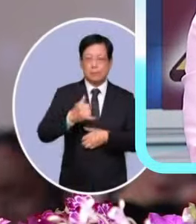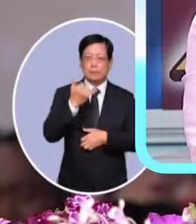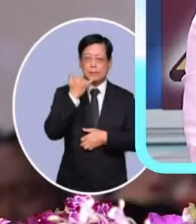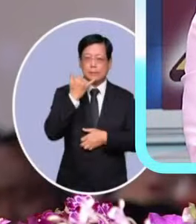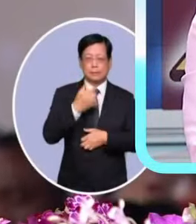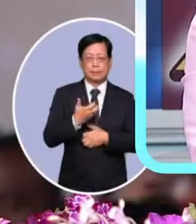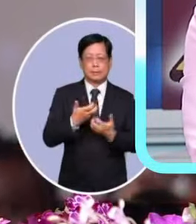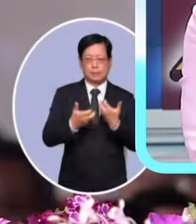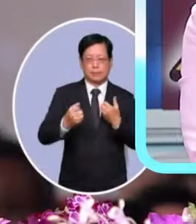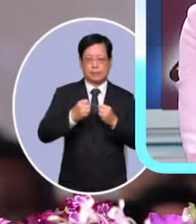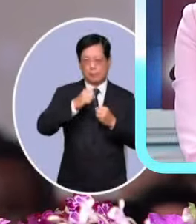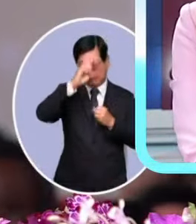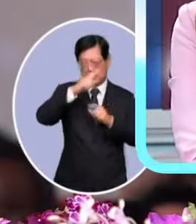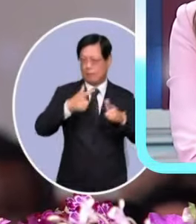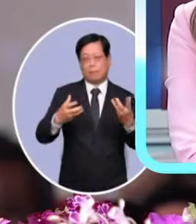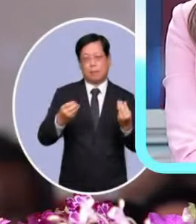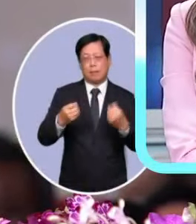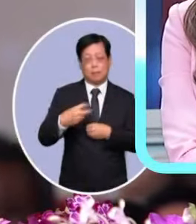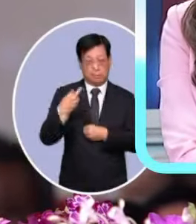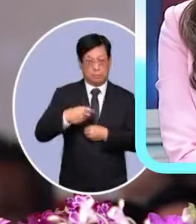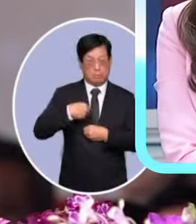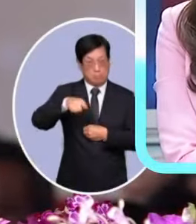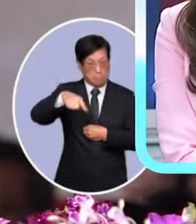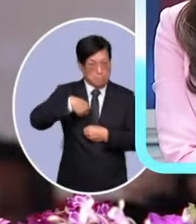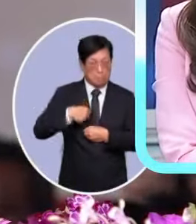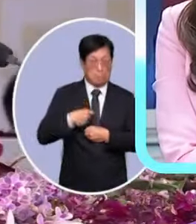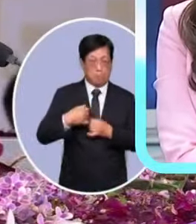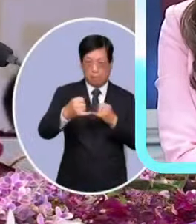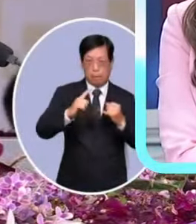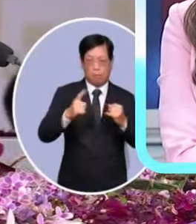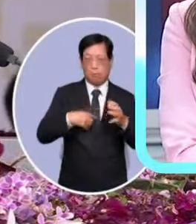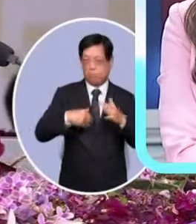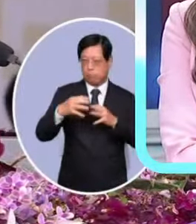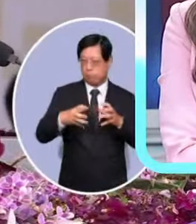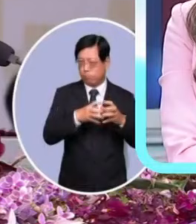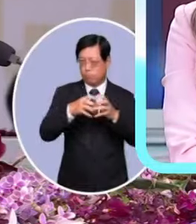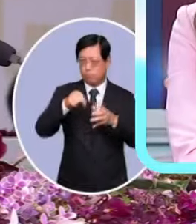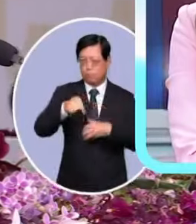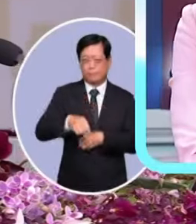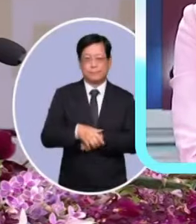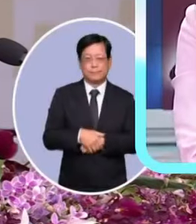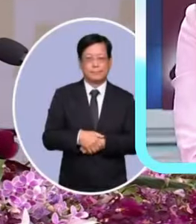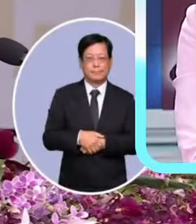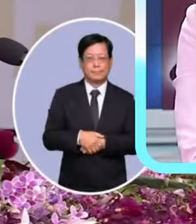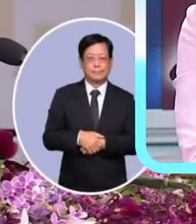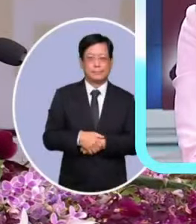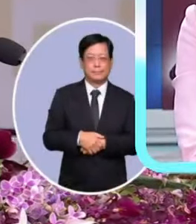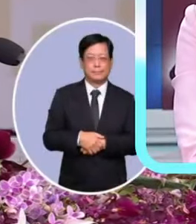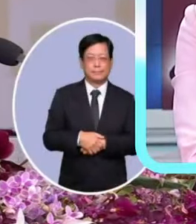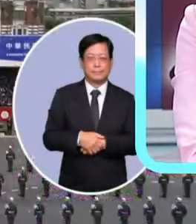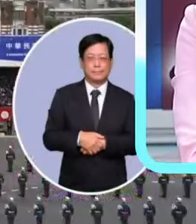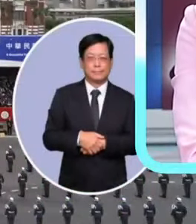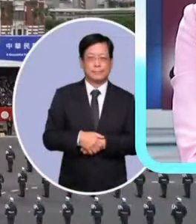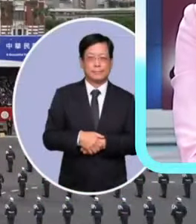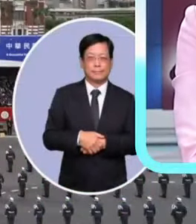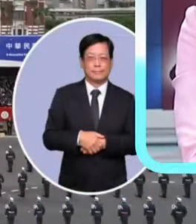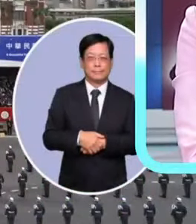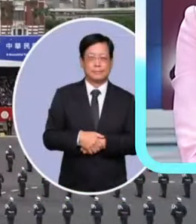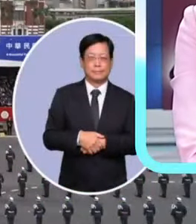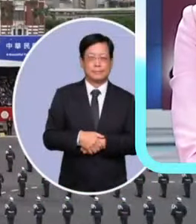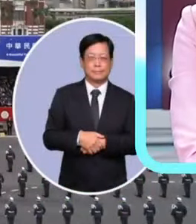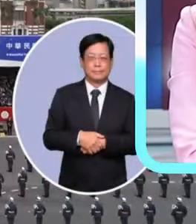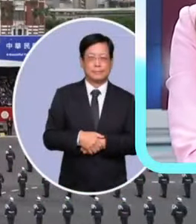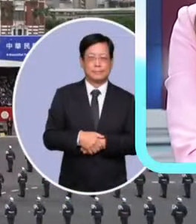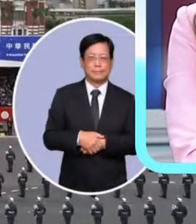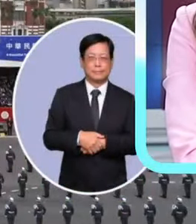论述，一定是被提醒的啦。说你这样会陷进去了，所以他不能再提了。